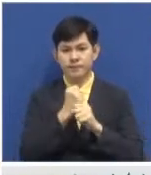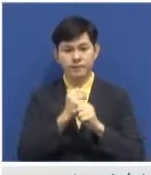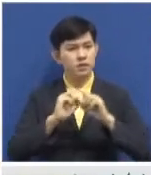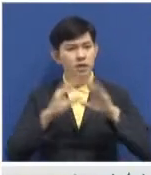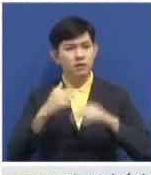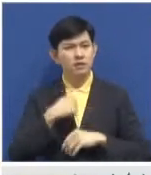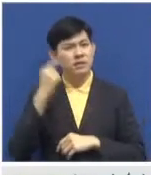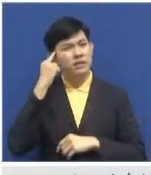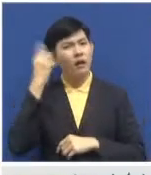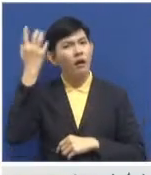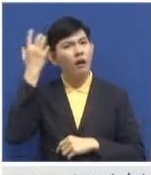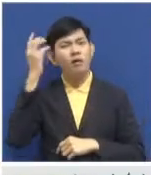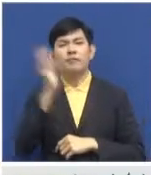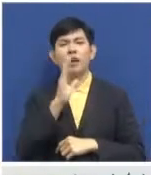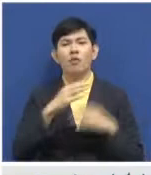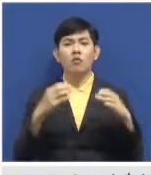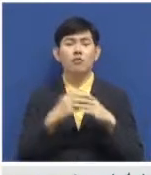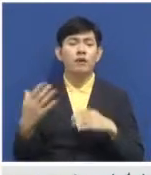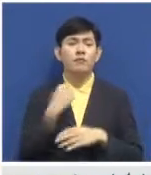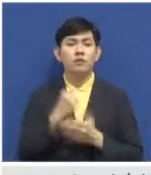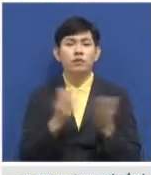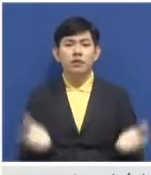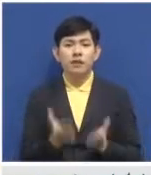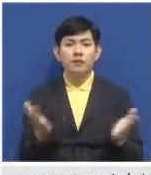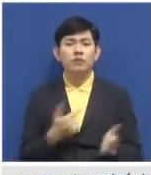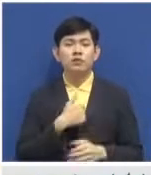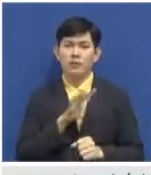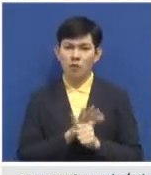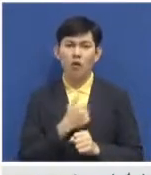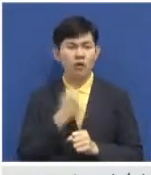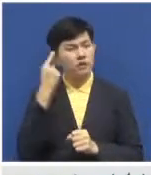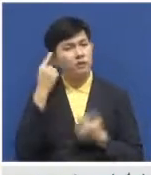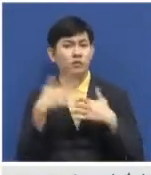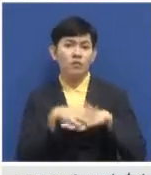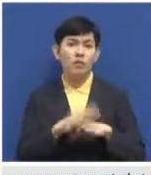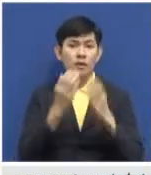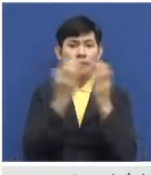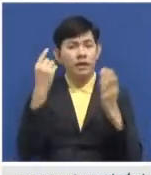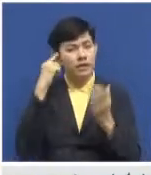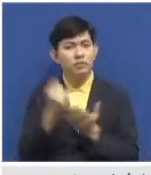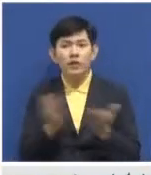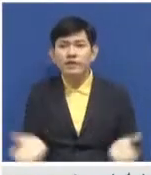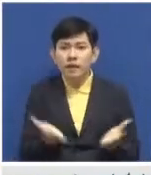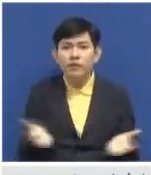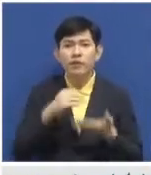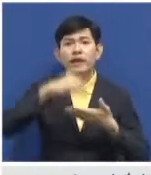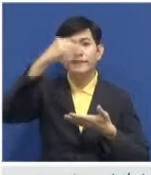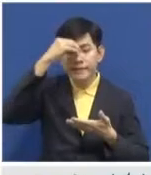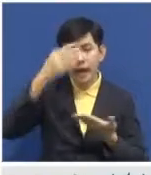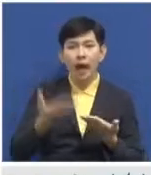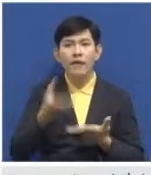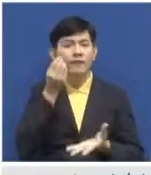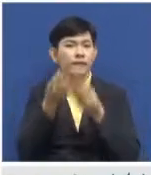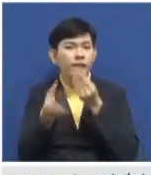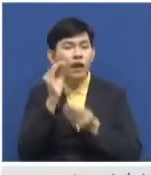ไปทีเพื่อจะให้พรรคการเมืองที่สนับสนุนการแก้รัฐธรรมนูญให้เขาเพียงพอใจที่เข้ามาร่วมรัฐบาลด้วยการเขียนแต่เพียงสนับสนุนให้มีการศึกษาและฟังความเห็น